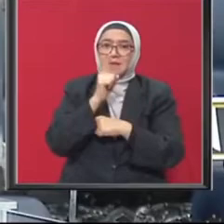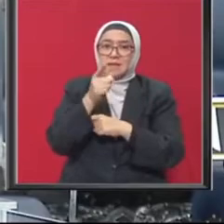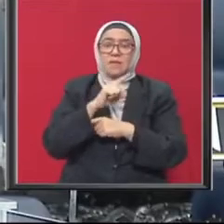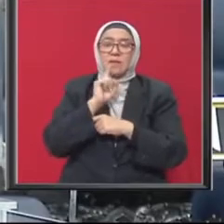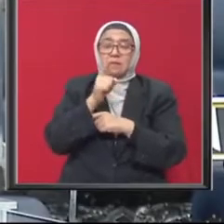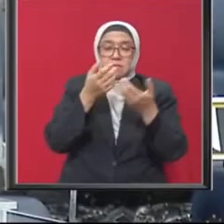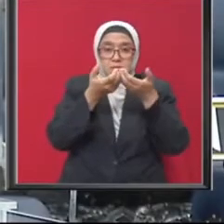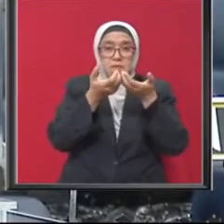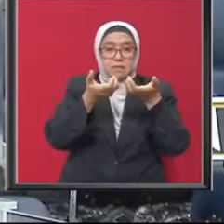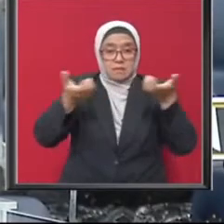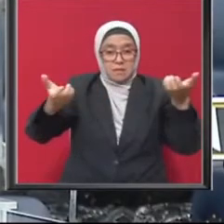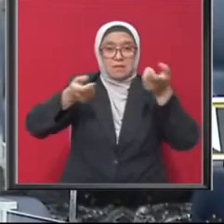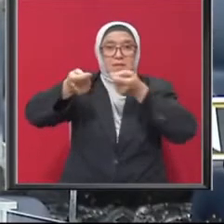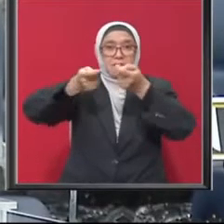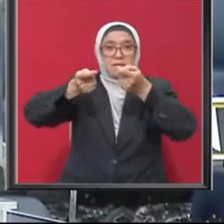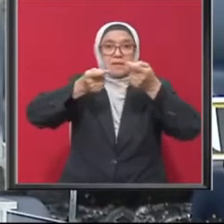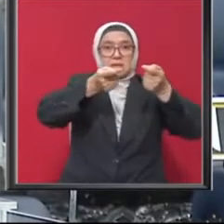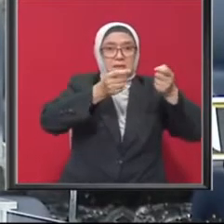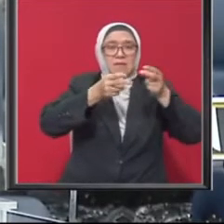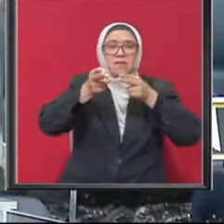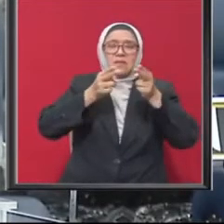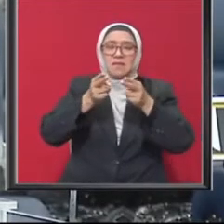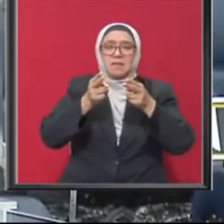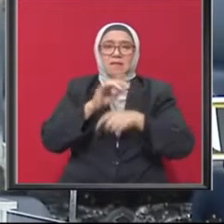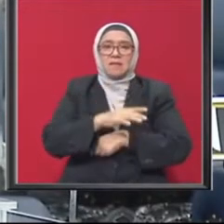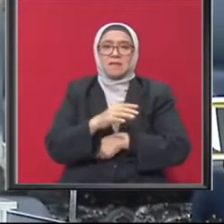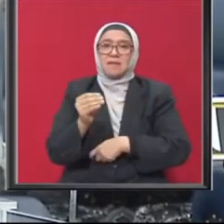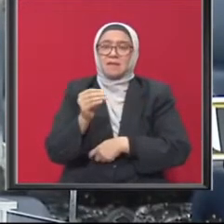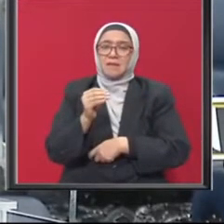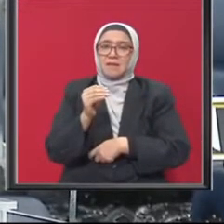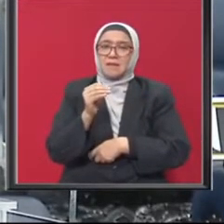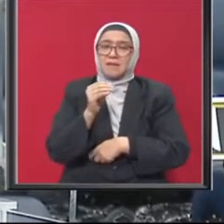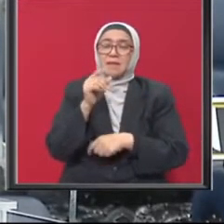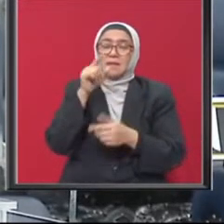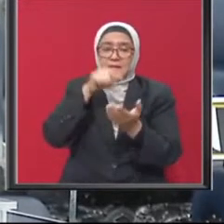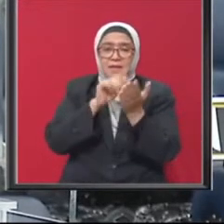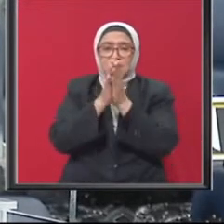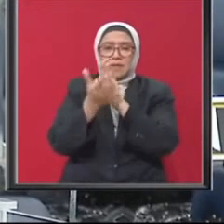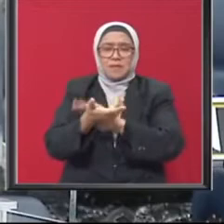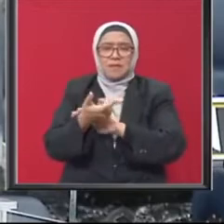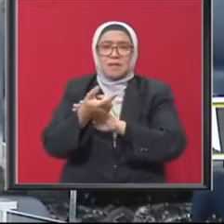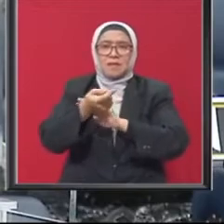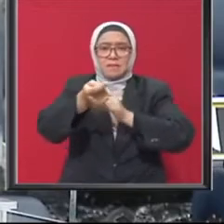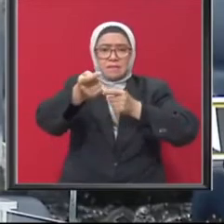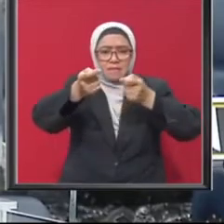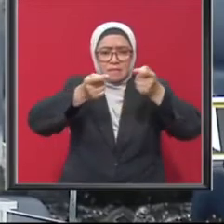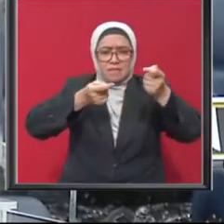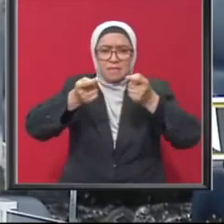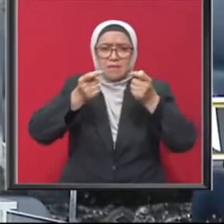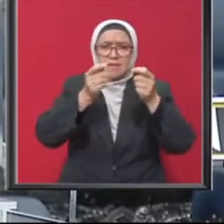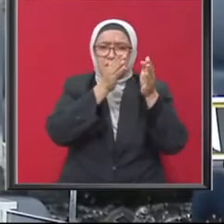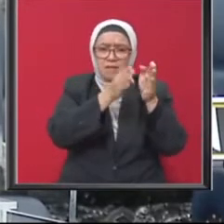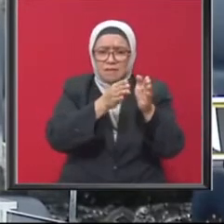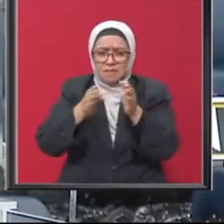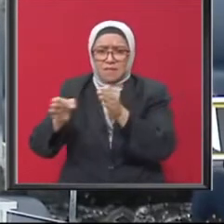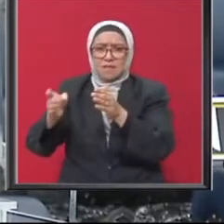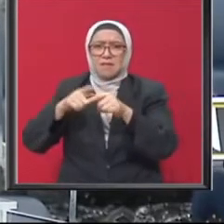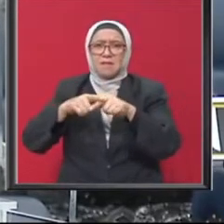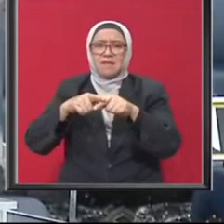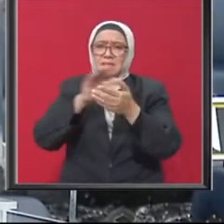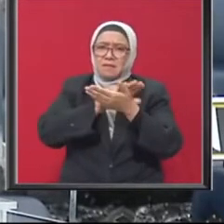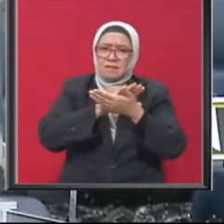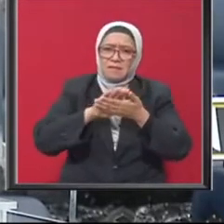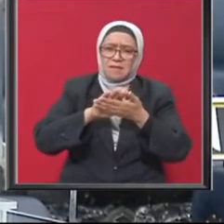pemisahan pentaksiran ini akan menjadikan Tata Bruce tata kelola the governance